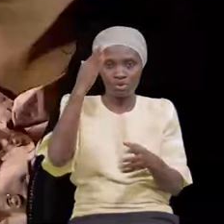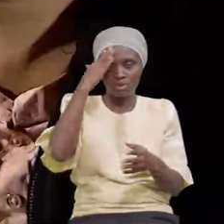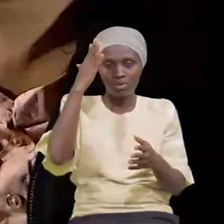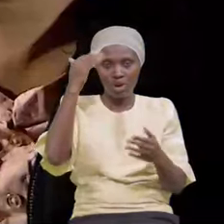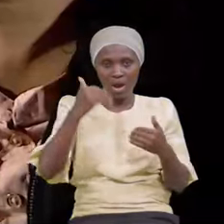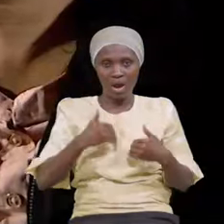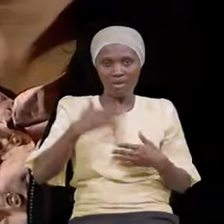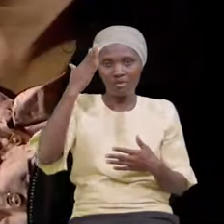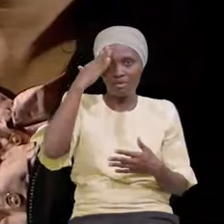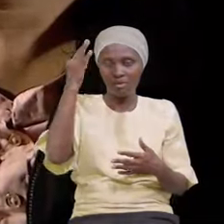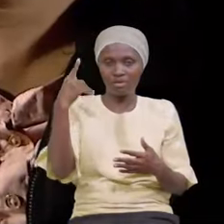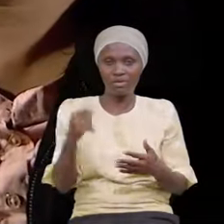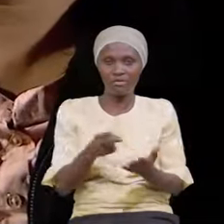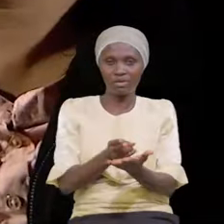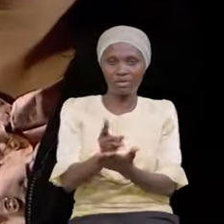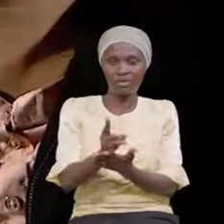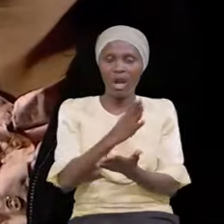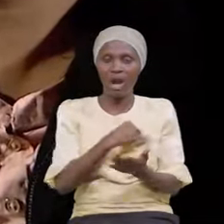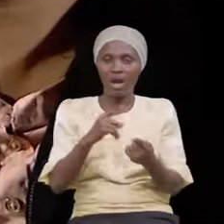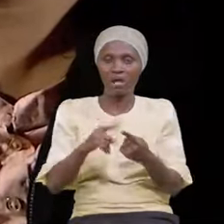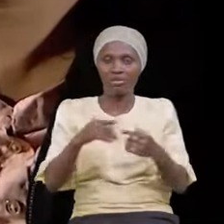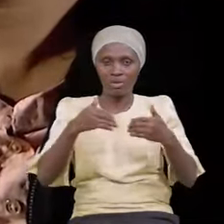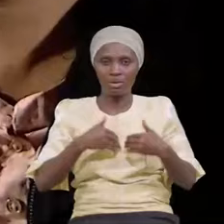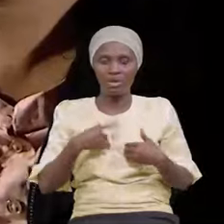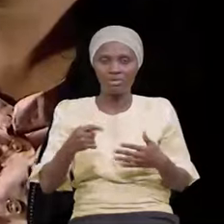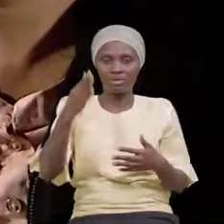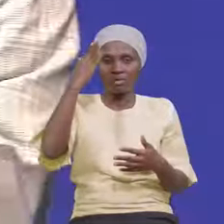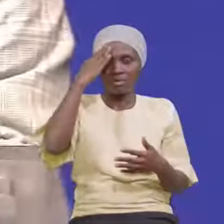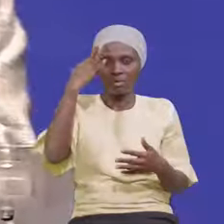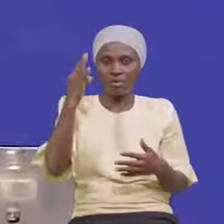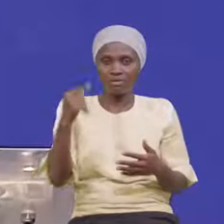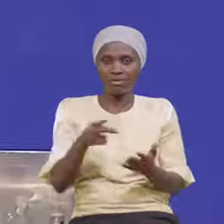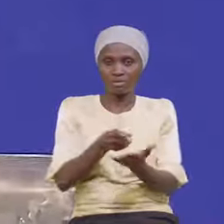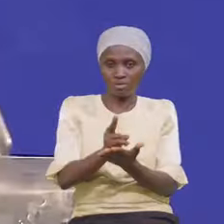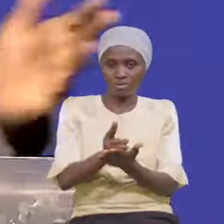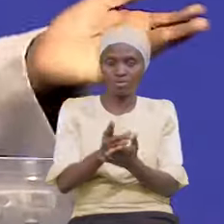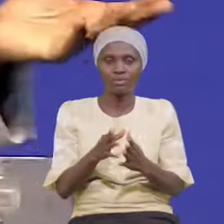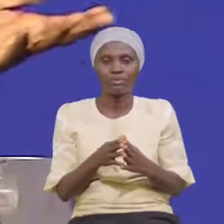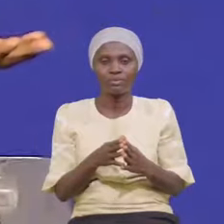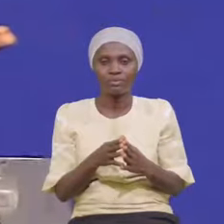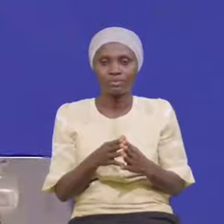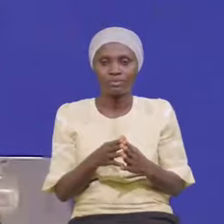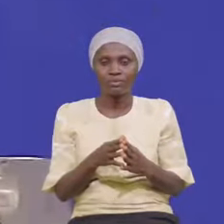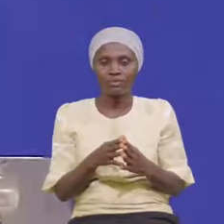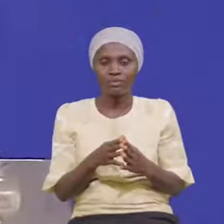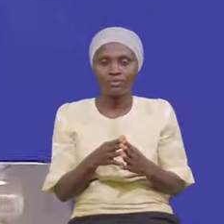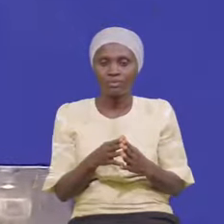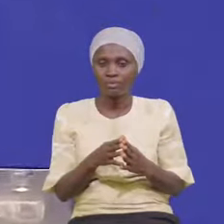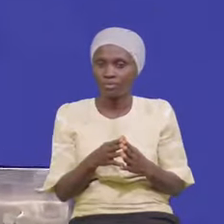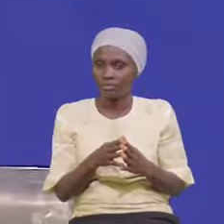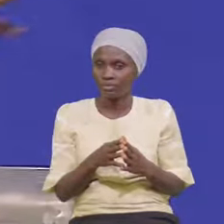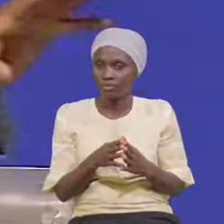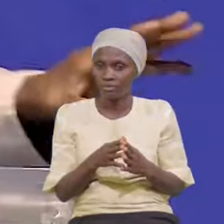సత్యాన్ని గురించిన జ్ఞానము చెంతకు రావాలి. Come to the knowledge of the truth. దేవుని కుమారుని సత్యాన్ని గురించిన జ్ఞానము చెంతకు రావాలి. If